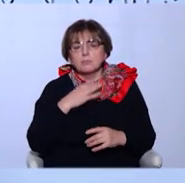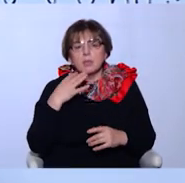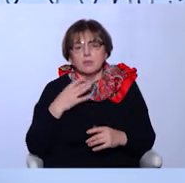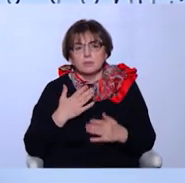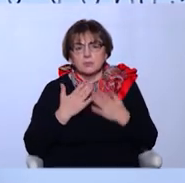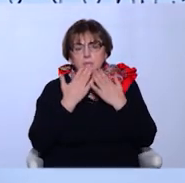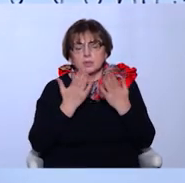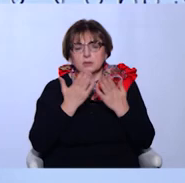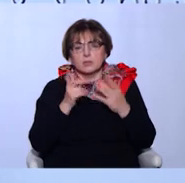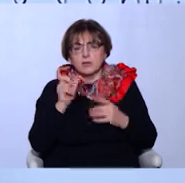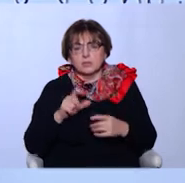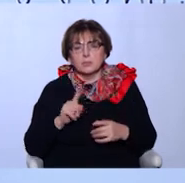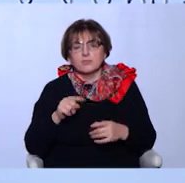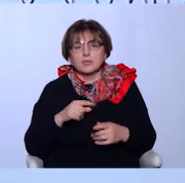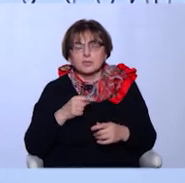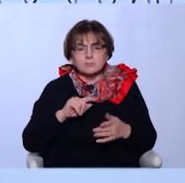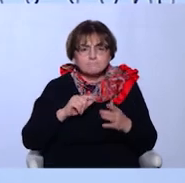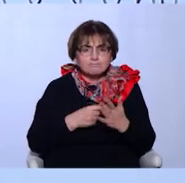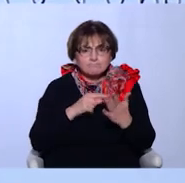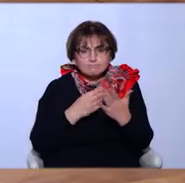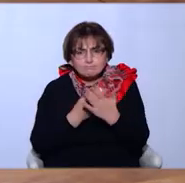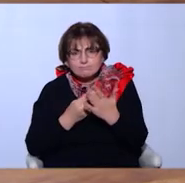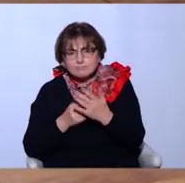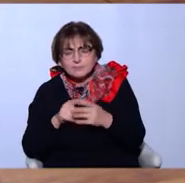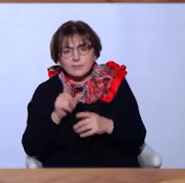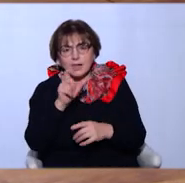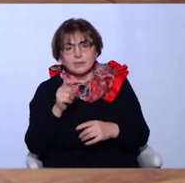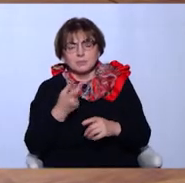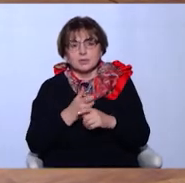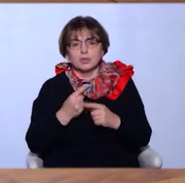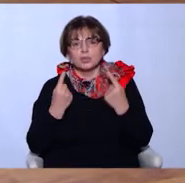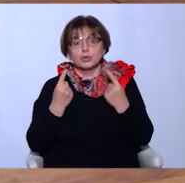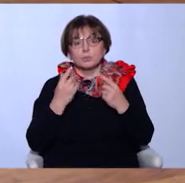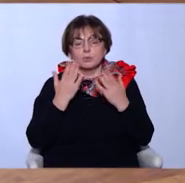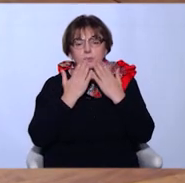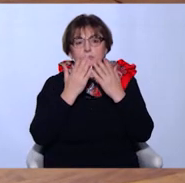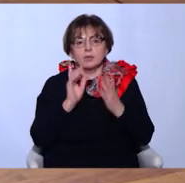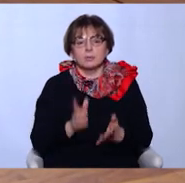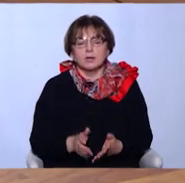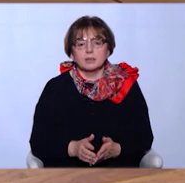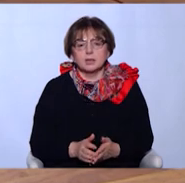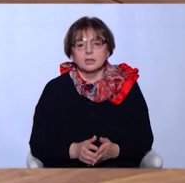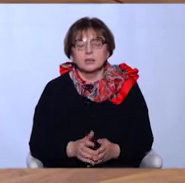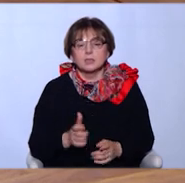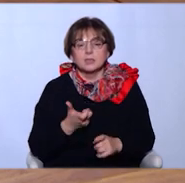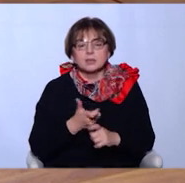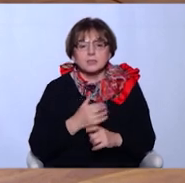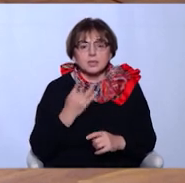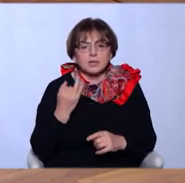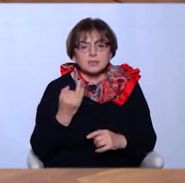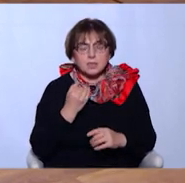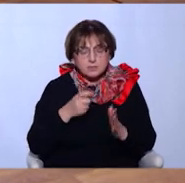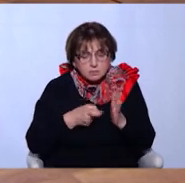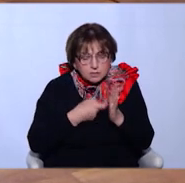კრიტიკოსებს ყოველთვის ასე მოიხსენიებ ხოლმე, ისინი საკმაოდ დიდი მკითხველები არიან უპირველეს ყოვლისა, ძალიან საინტერესო